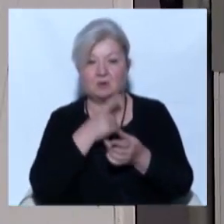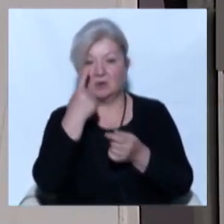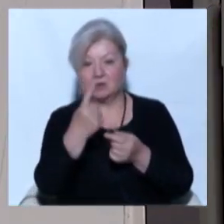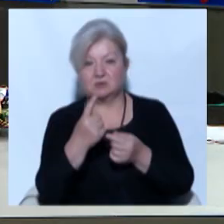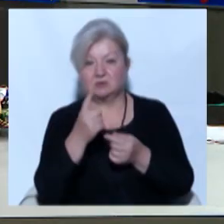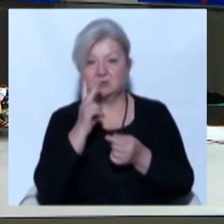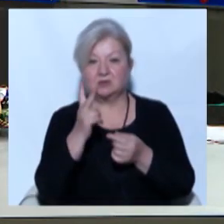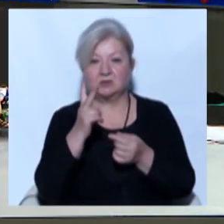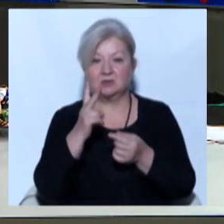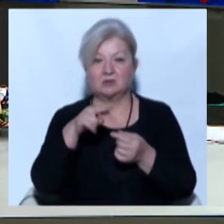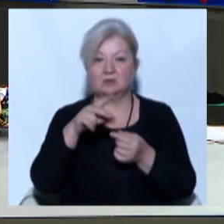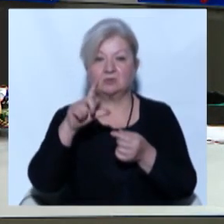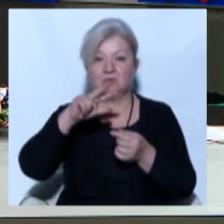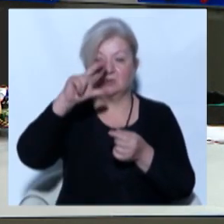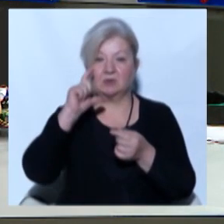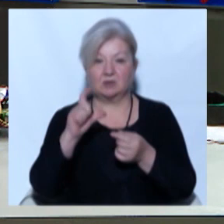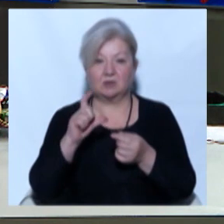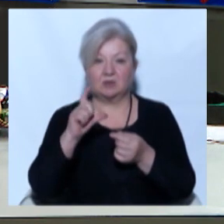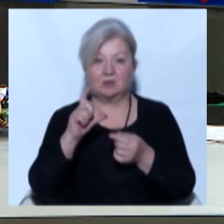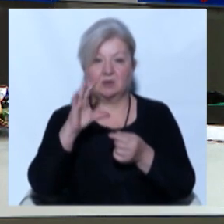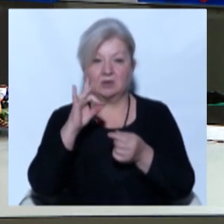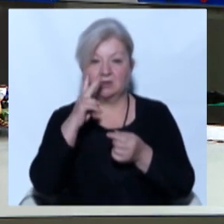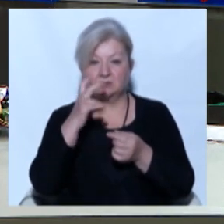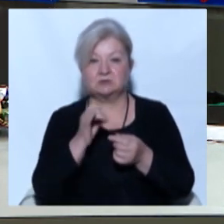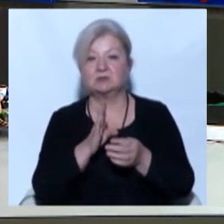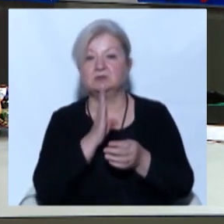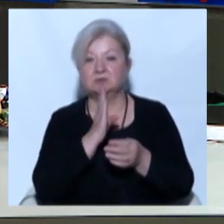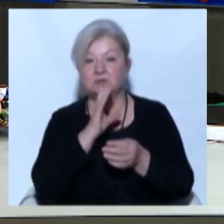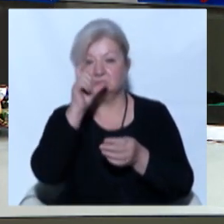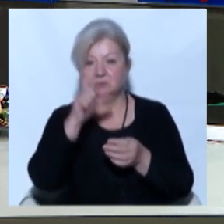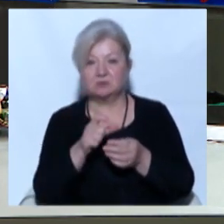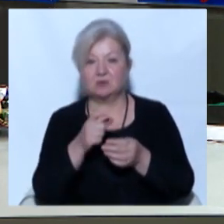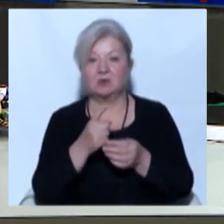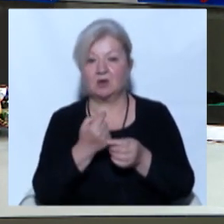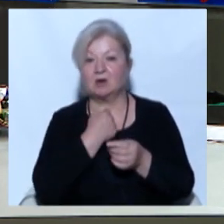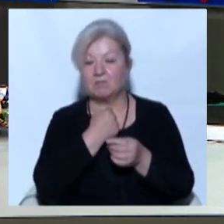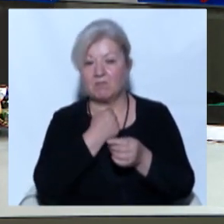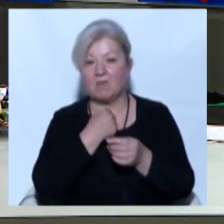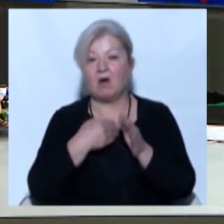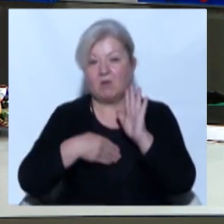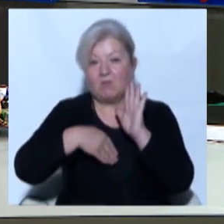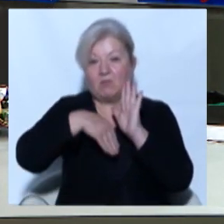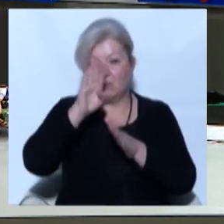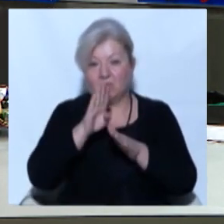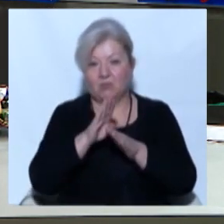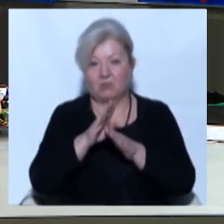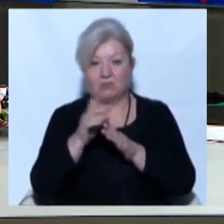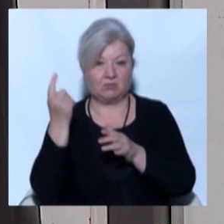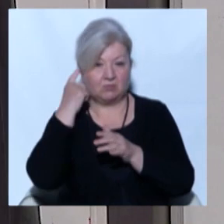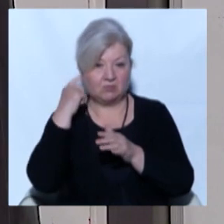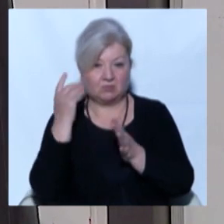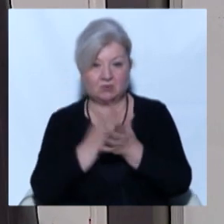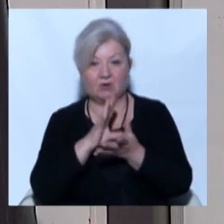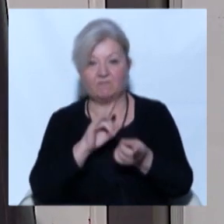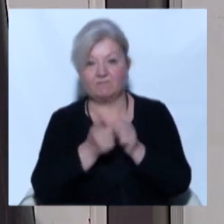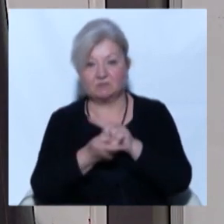სადღაც ეს არის 1 კილოჰერცი, 2 კილოჰერცი, 800 ჰერცი. ქალის ხმა ყოველთვის უკეთესად ისმის ვიდრე